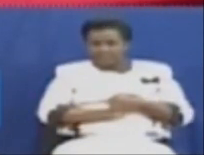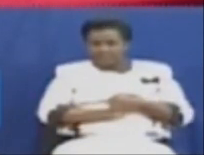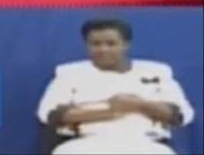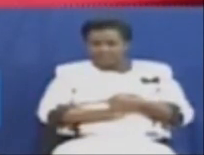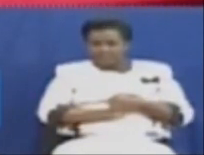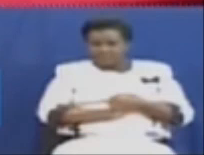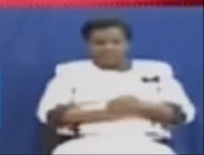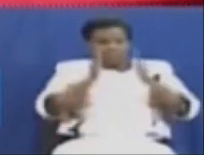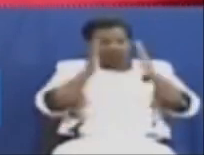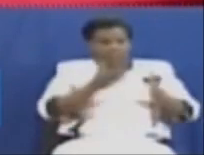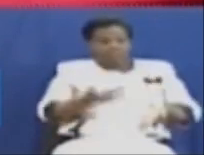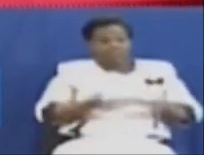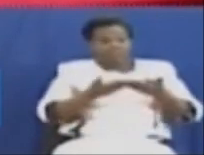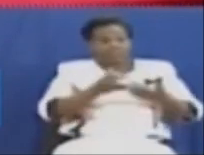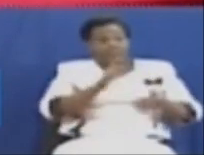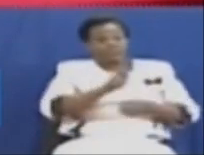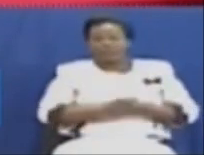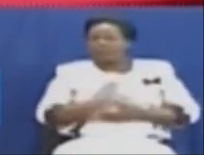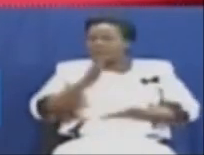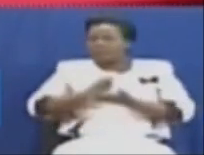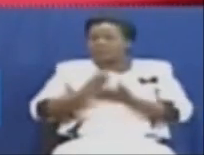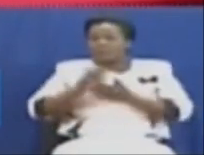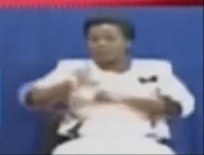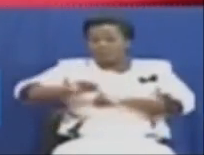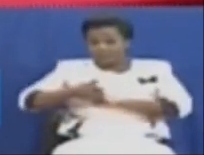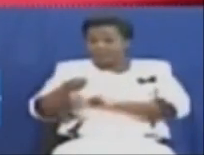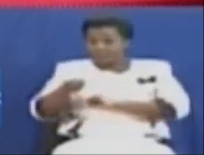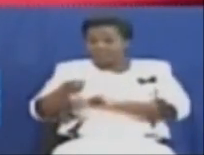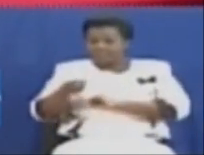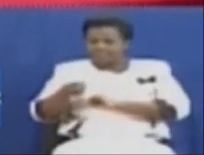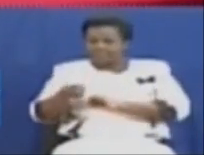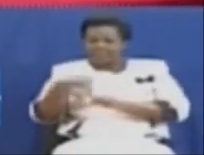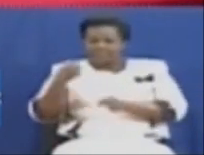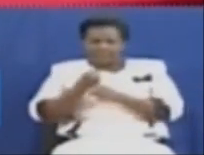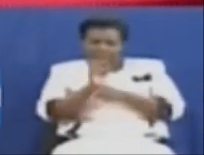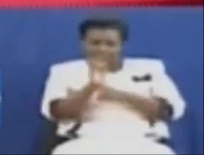kinachosimamia ujenzi, ukarabati